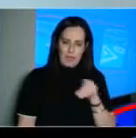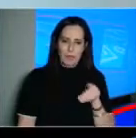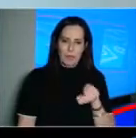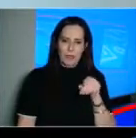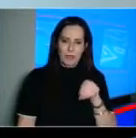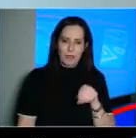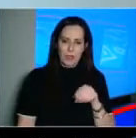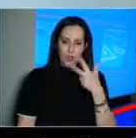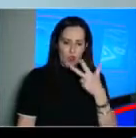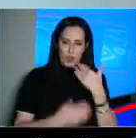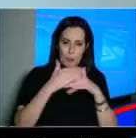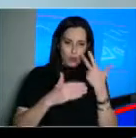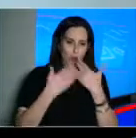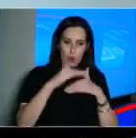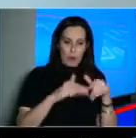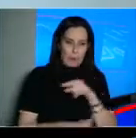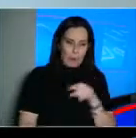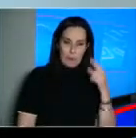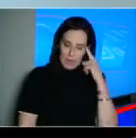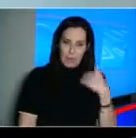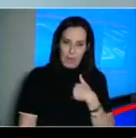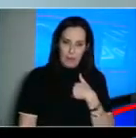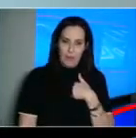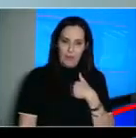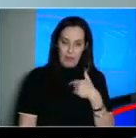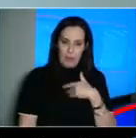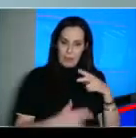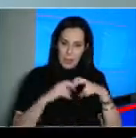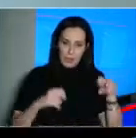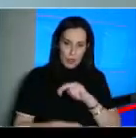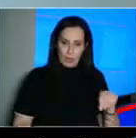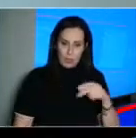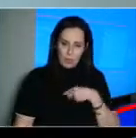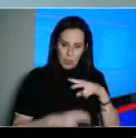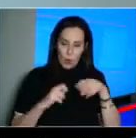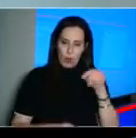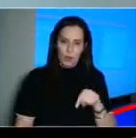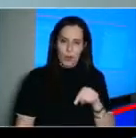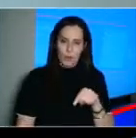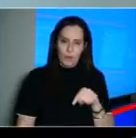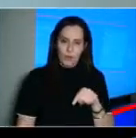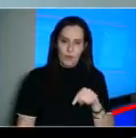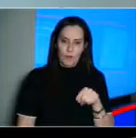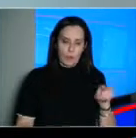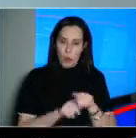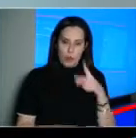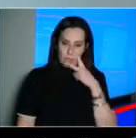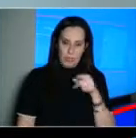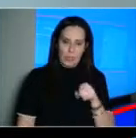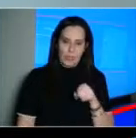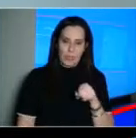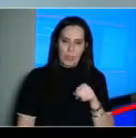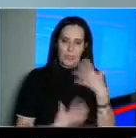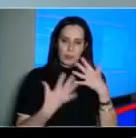מדובר בשלושת הפרקים האלה בעיניי, ואני חקרתי את הנושא הזה ואני חוקר אותו. כמו שזה נראה, זה